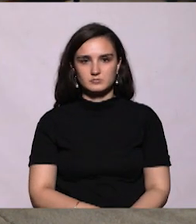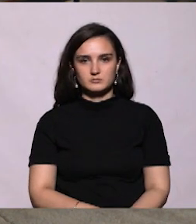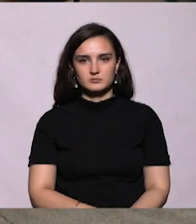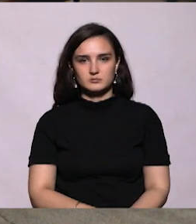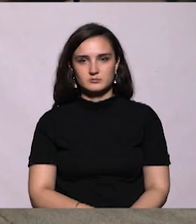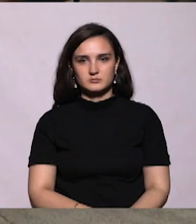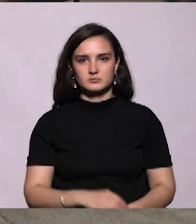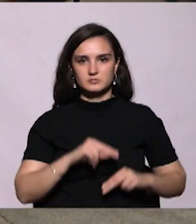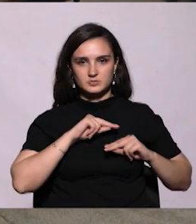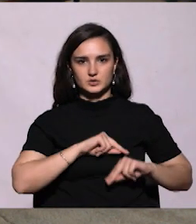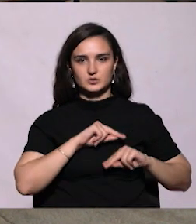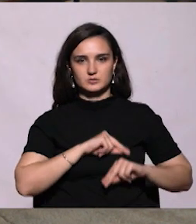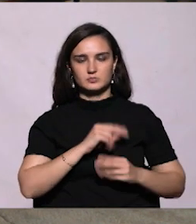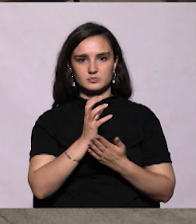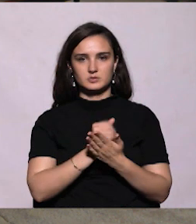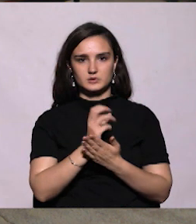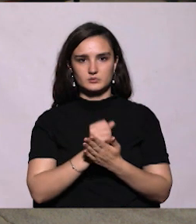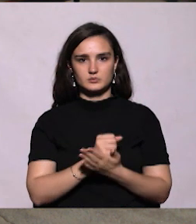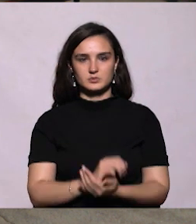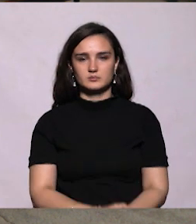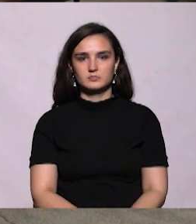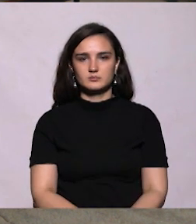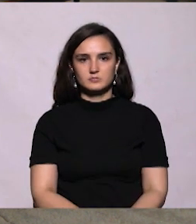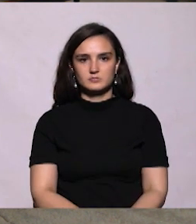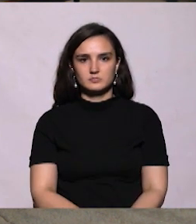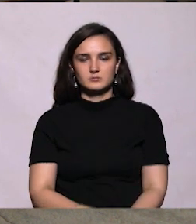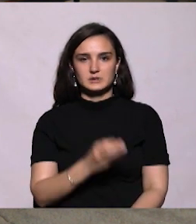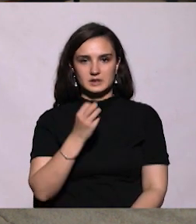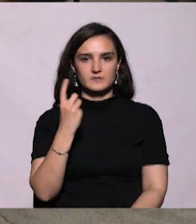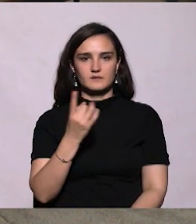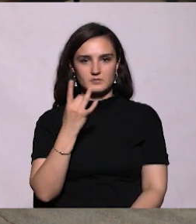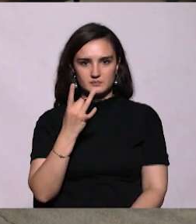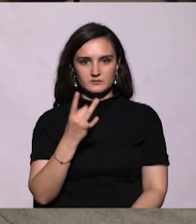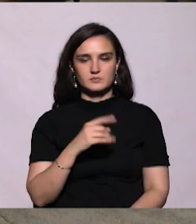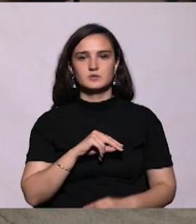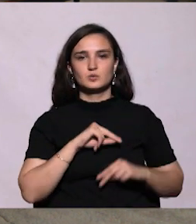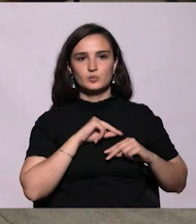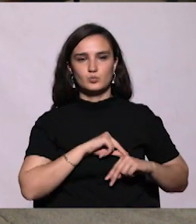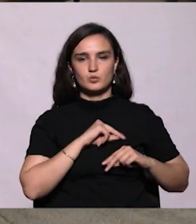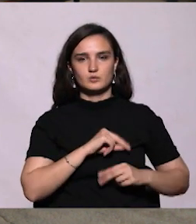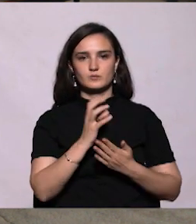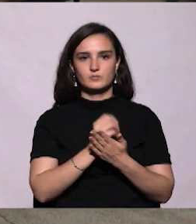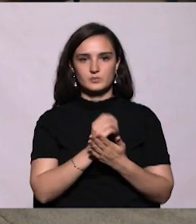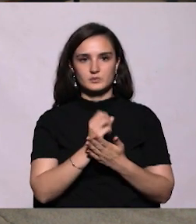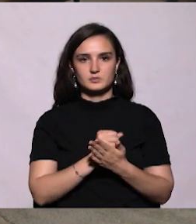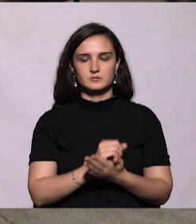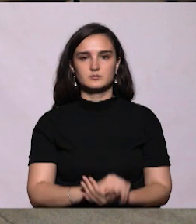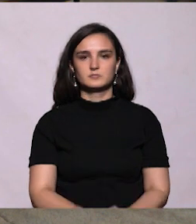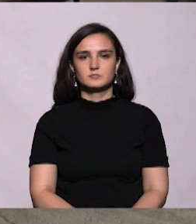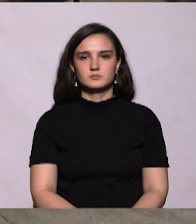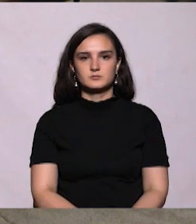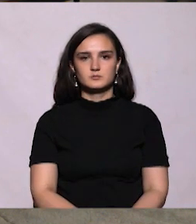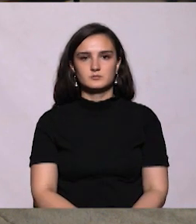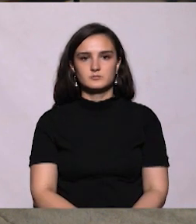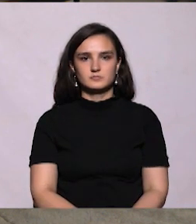Workforce, შრომითი რესურსი. One more time. Workforce, შრომითი რესურსი.